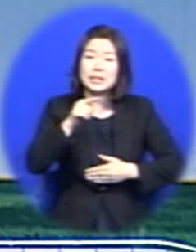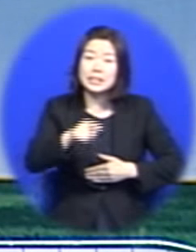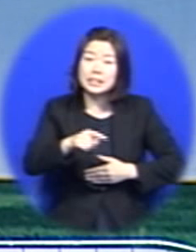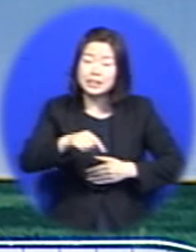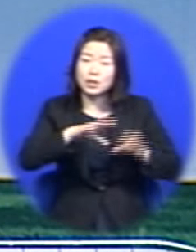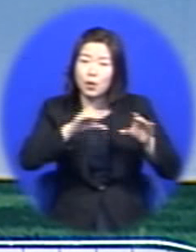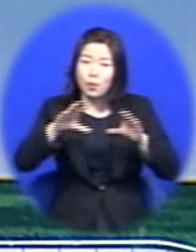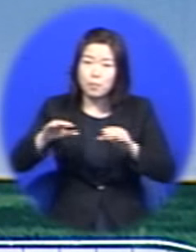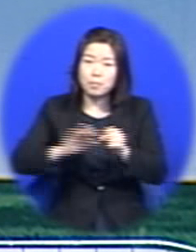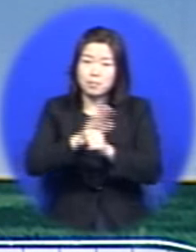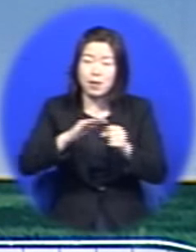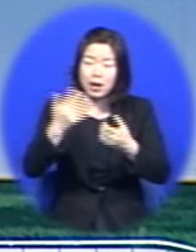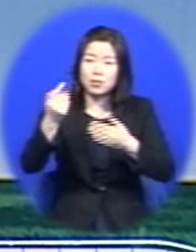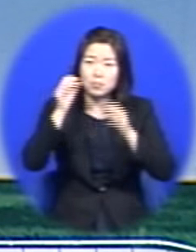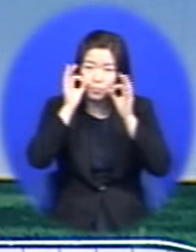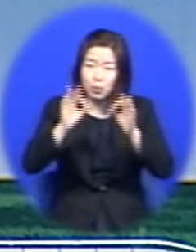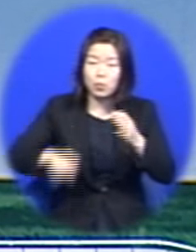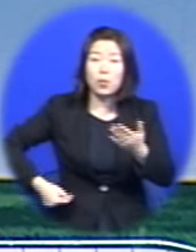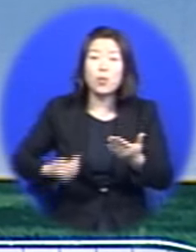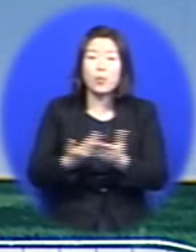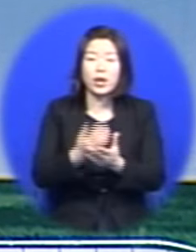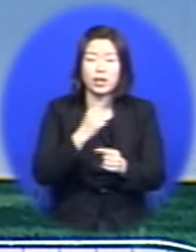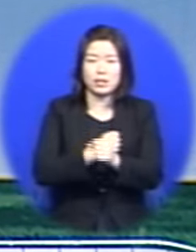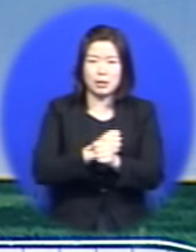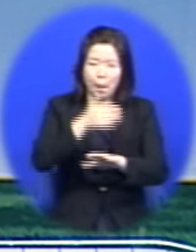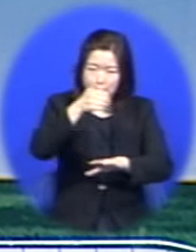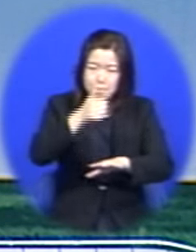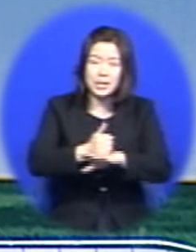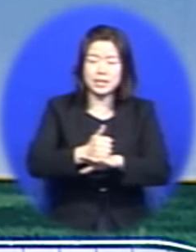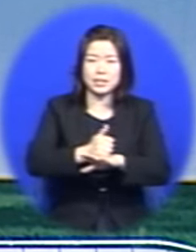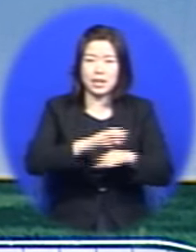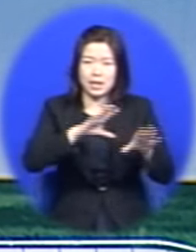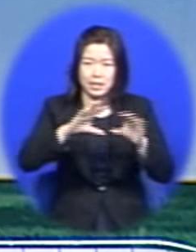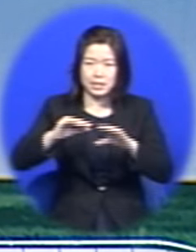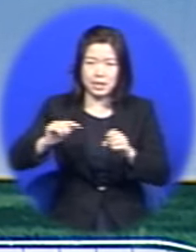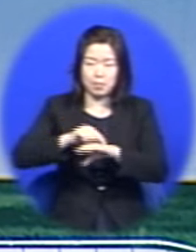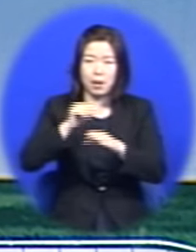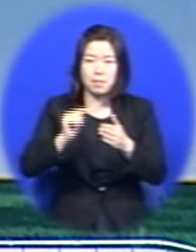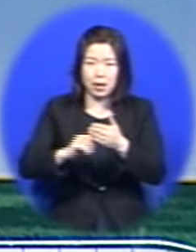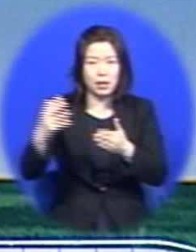보고 회개하여 마침내는 자비하심을 잊게 될 것입니다.